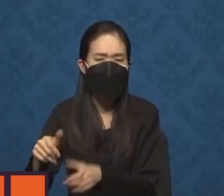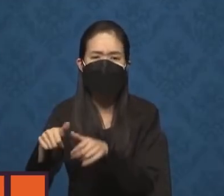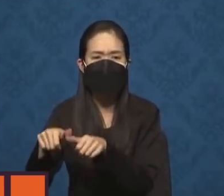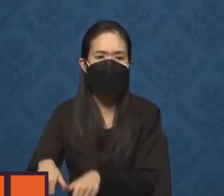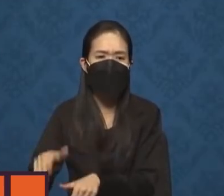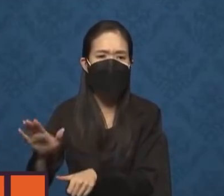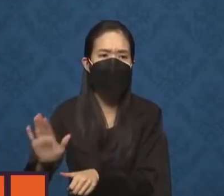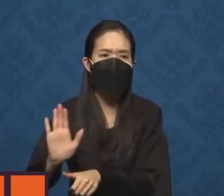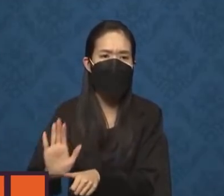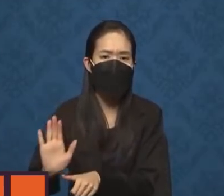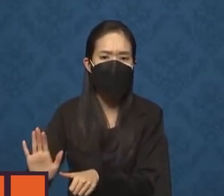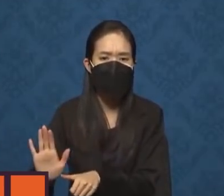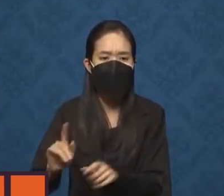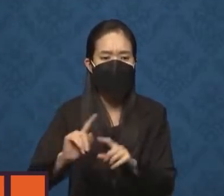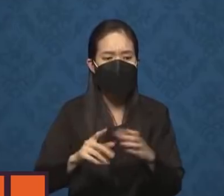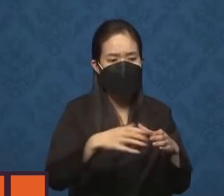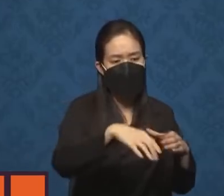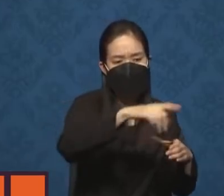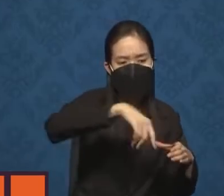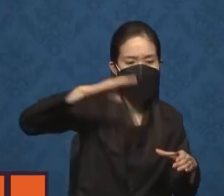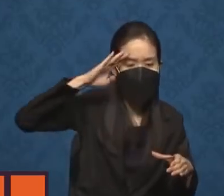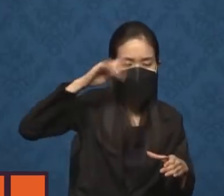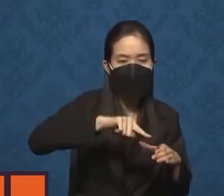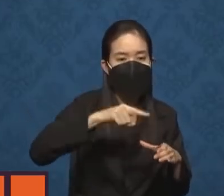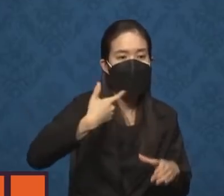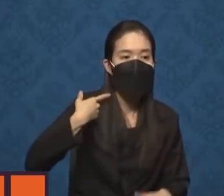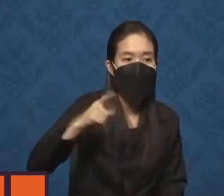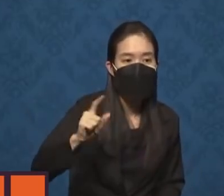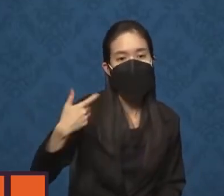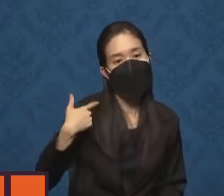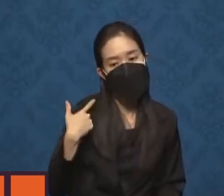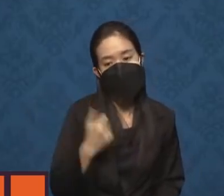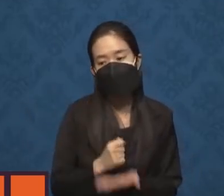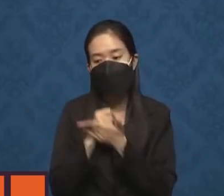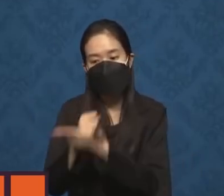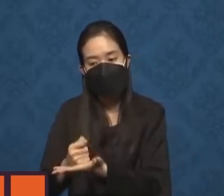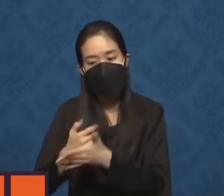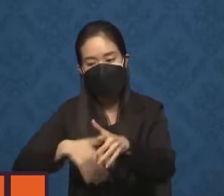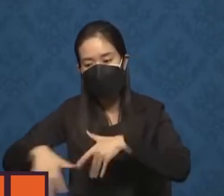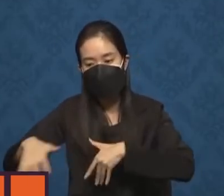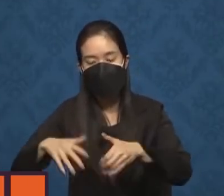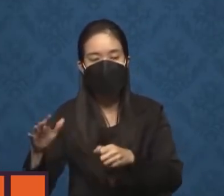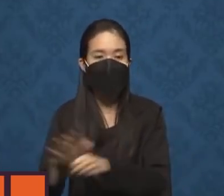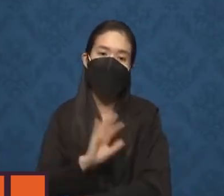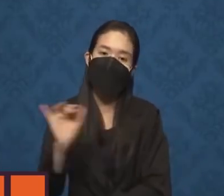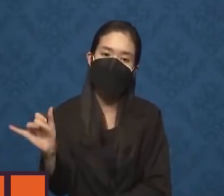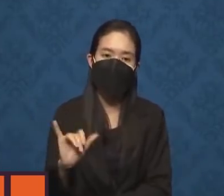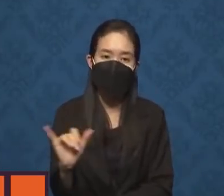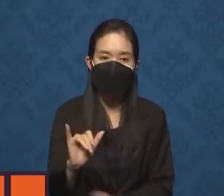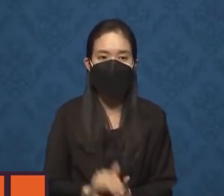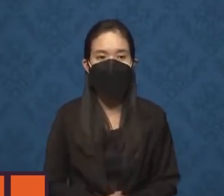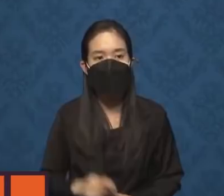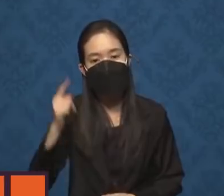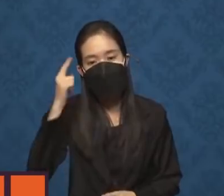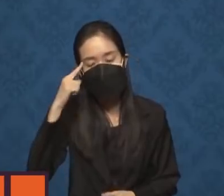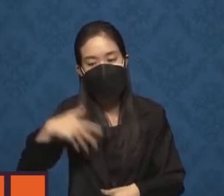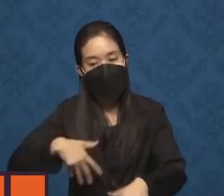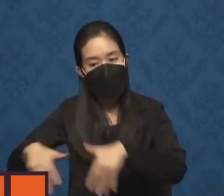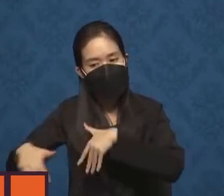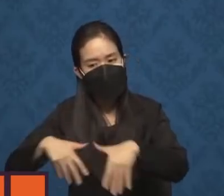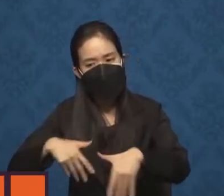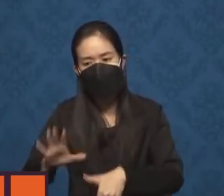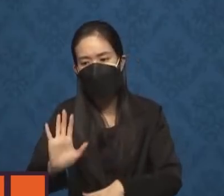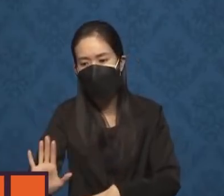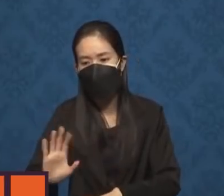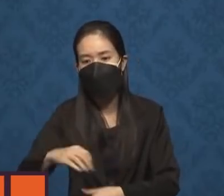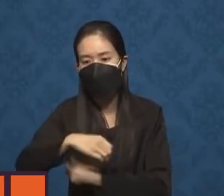ส่วนน้อยเท่านั้นที่ได้ประโยชน์มันไม่ได้กระจายความมั่นคงมั่งคั่งทางเศรษฐกิจไม่ได้กระจายความมั่นคงทางด้านชีวิต